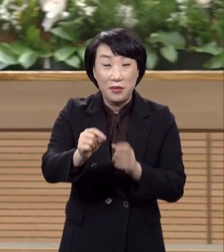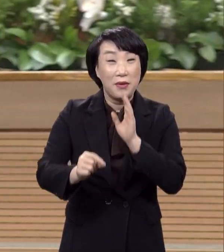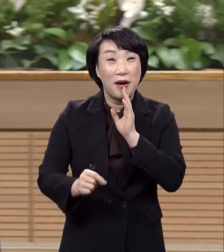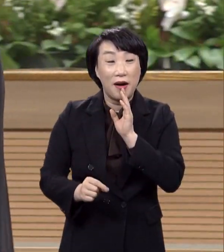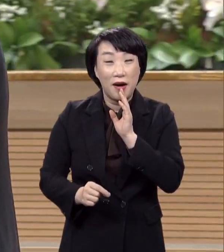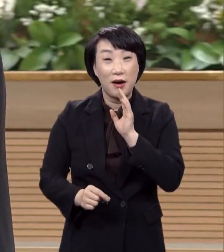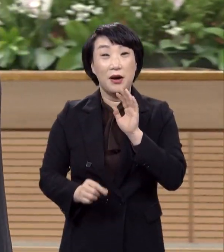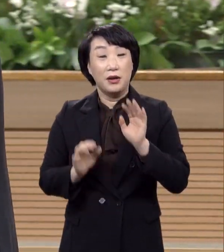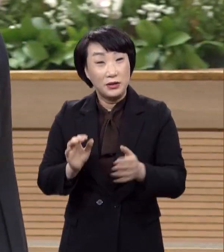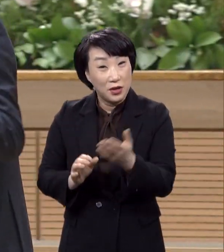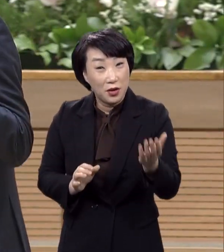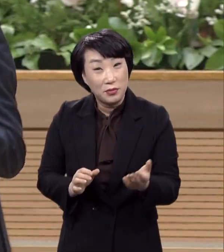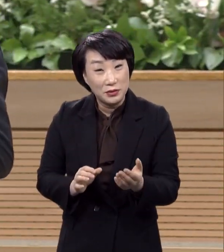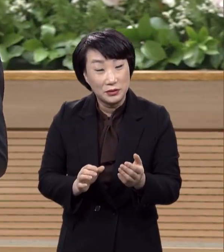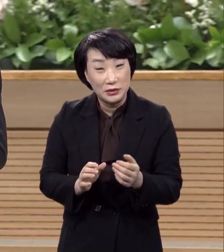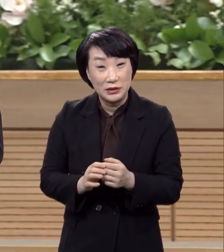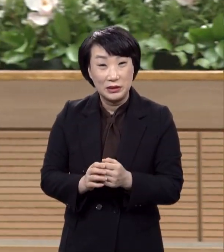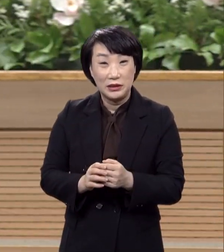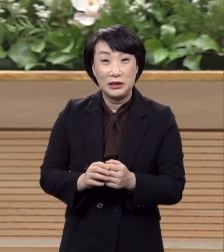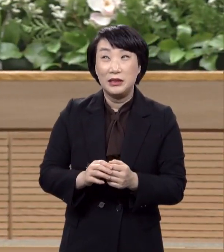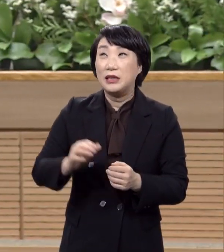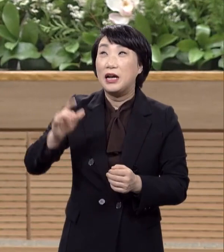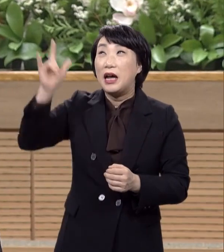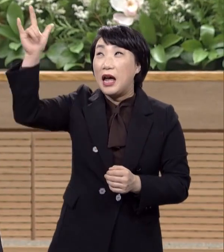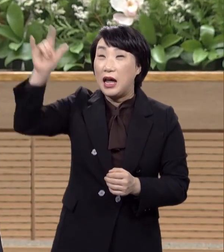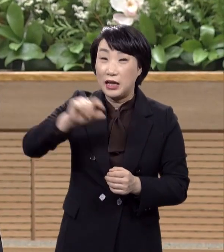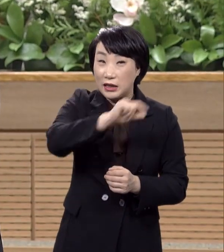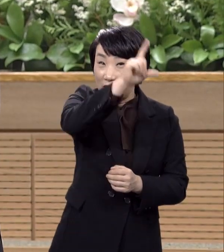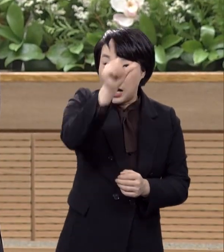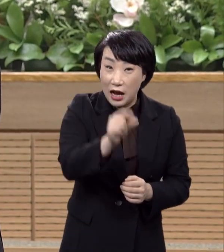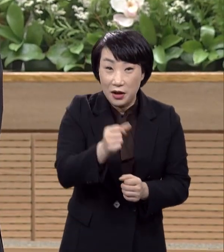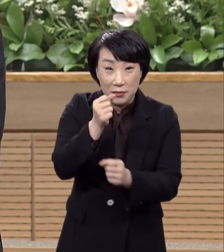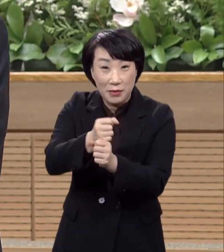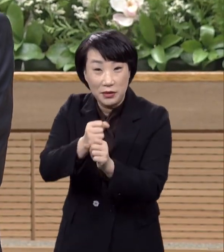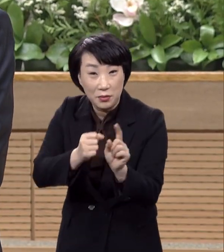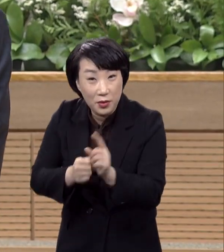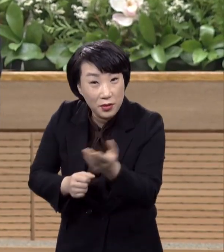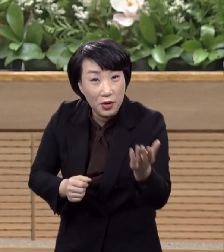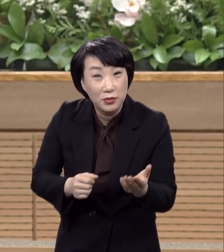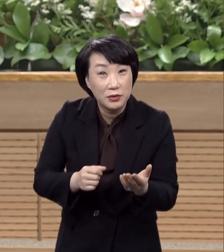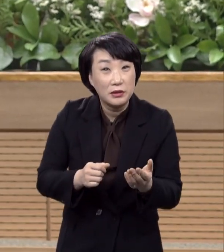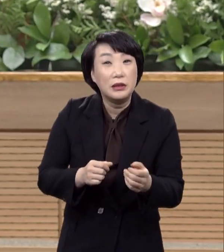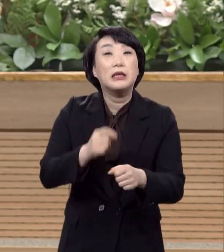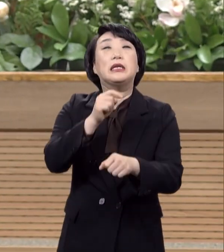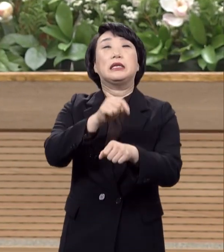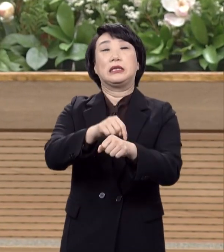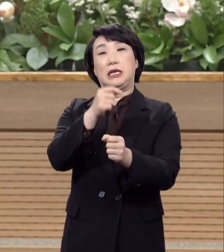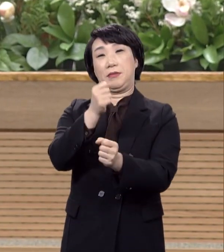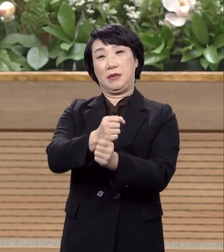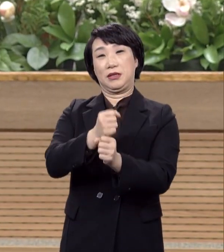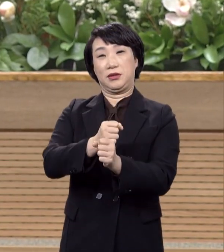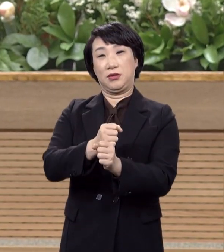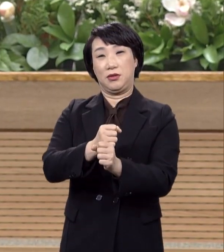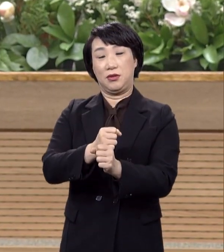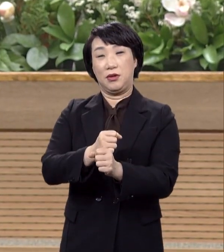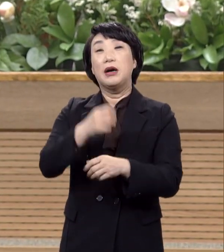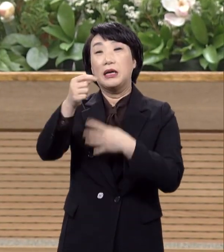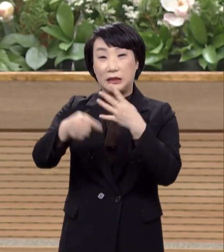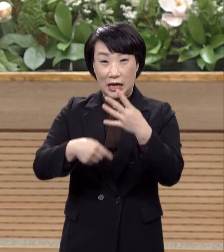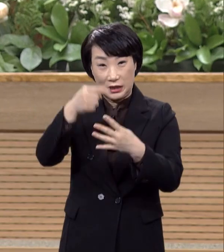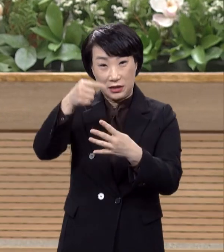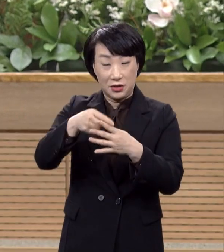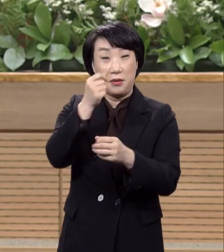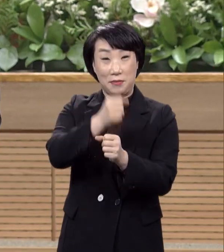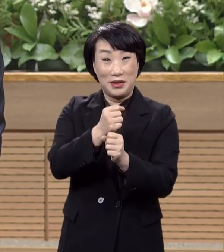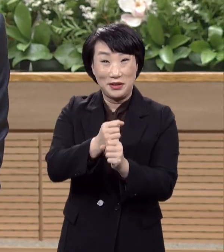그 달과 해가 뭘 만드느냐? 연한을 만들고 사시를